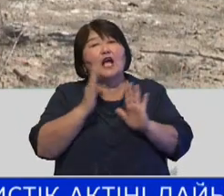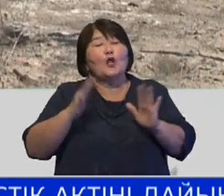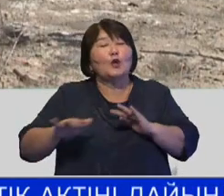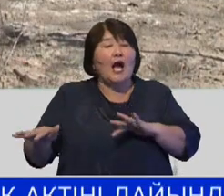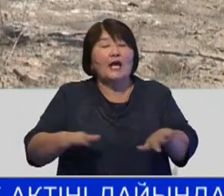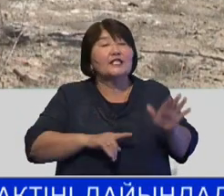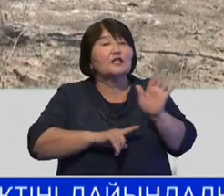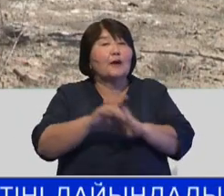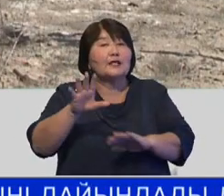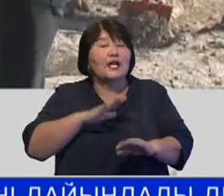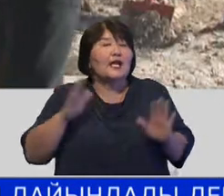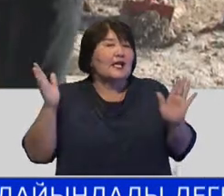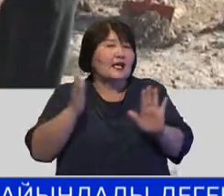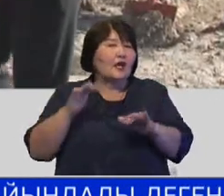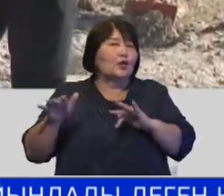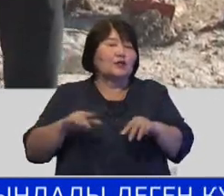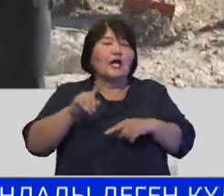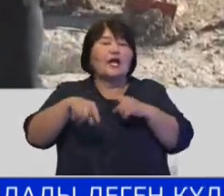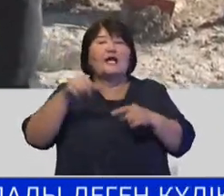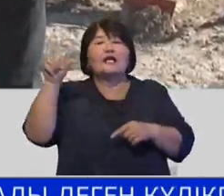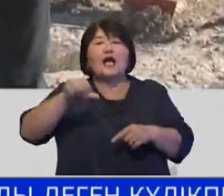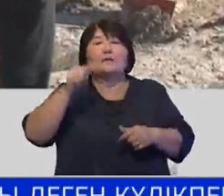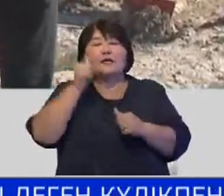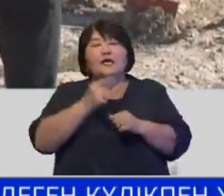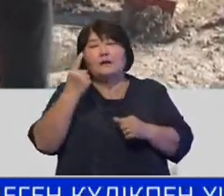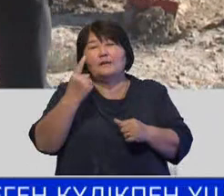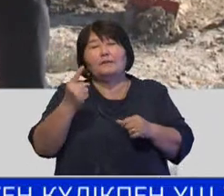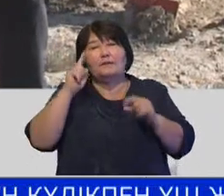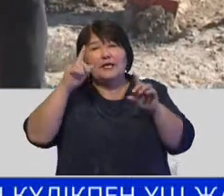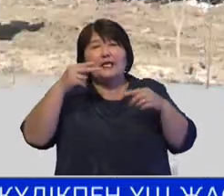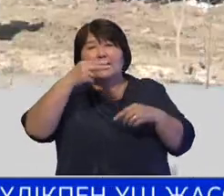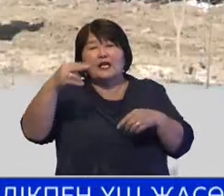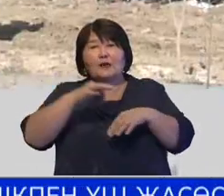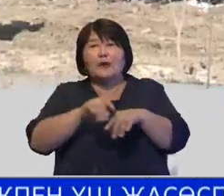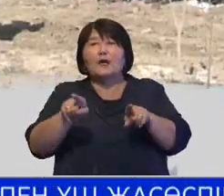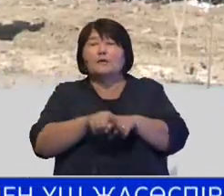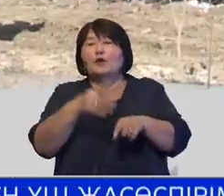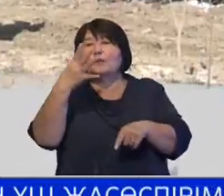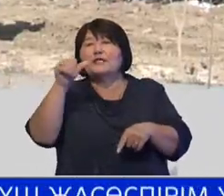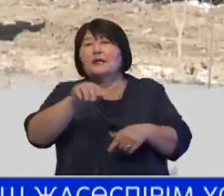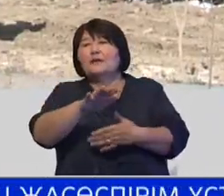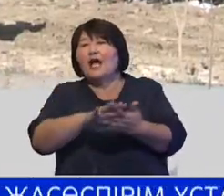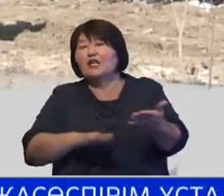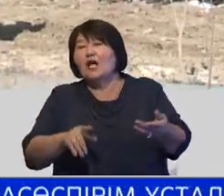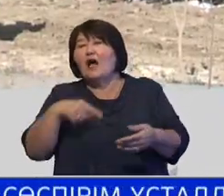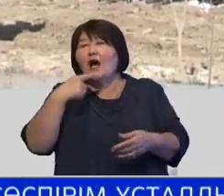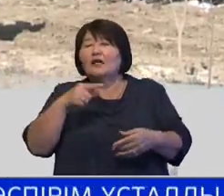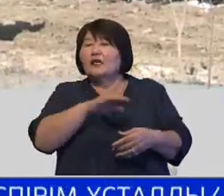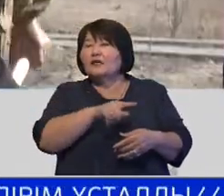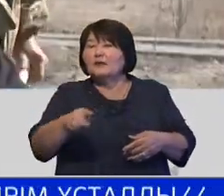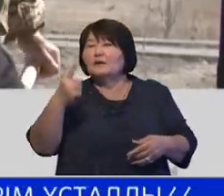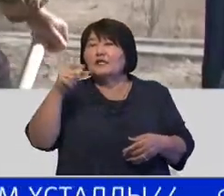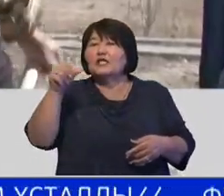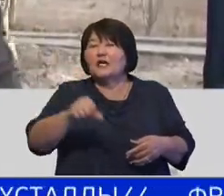акциясы басталған еді. Экологиялық шара әр апта сайын белгілі бір тақырыппен өтеді. Науқан 5 аптаға жалғасады. Айталық, науқанның